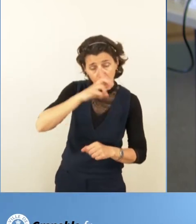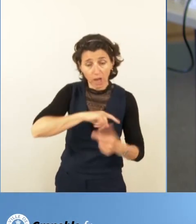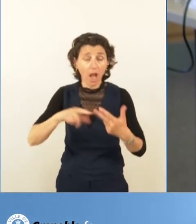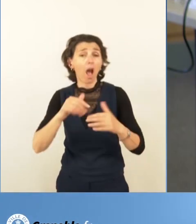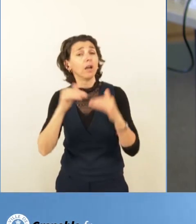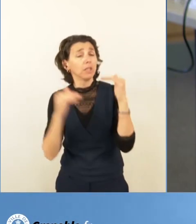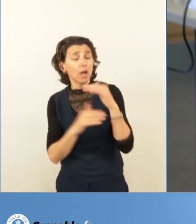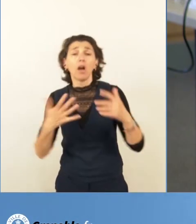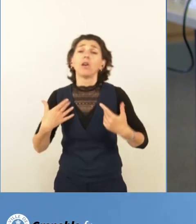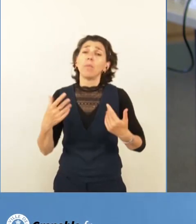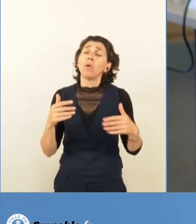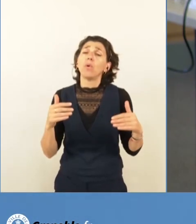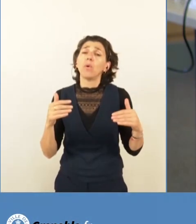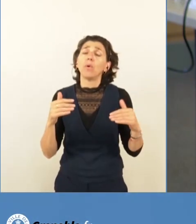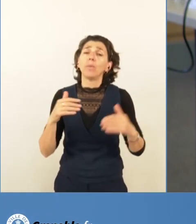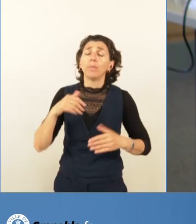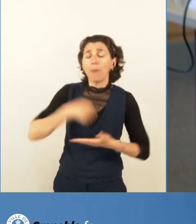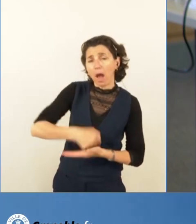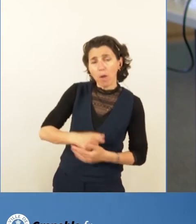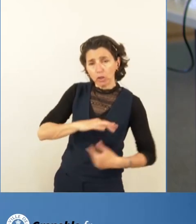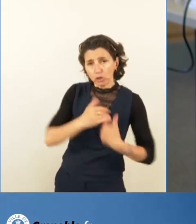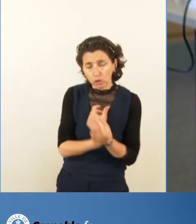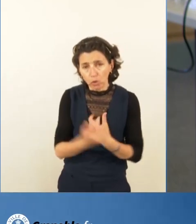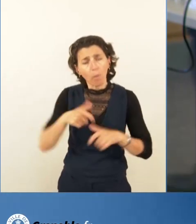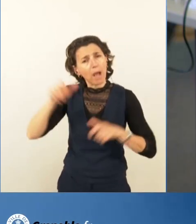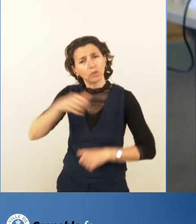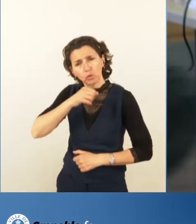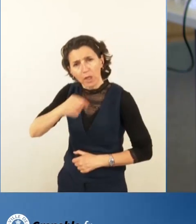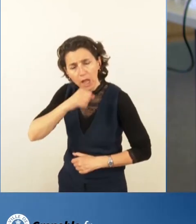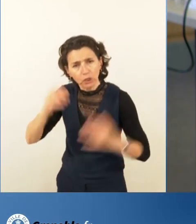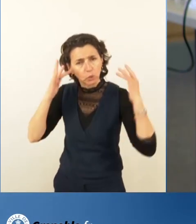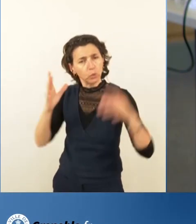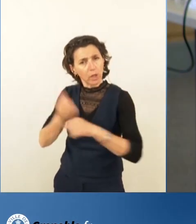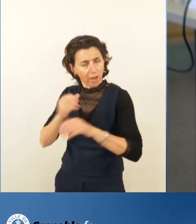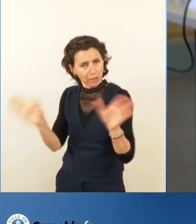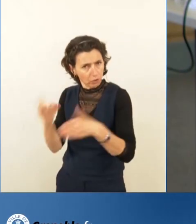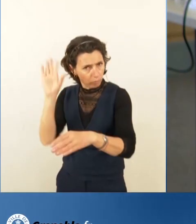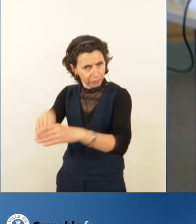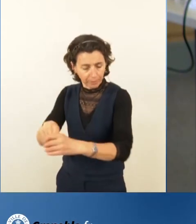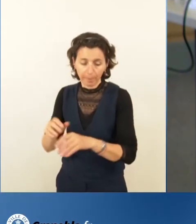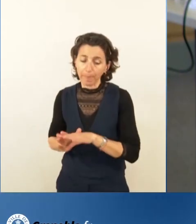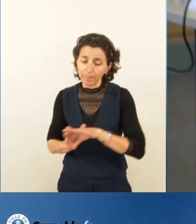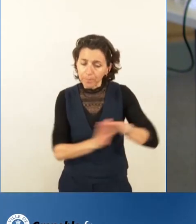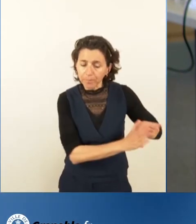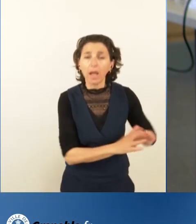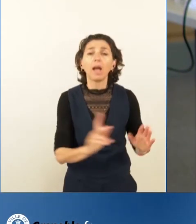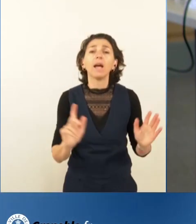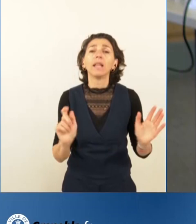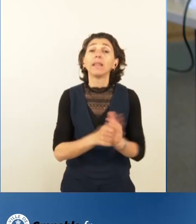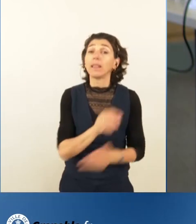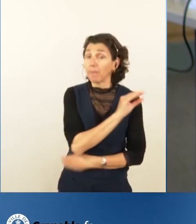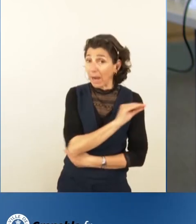et de la culture en outre pour les ateliers proposés aux enfants les mercredis et vacances scolaires